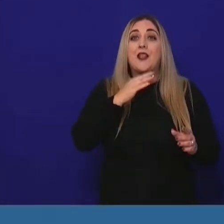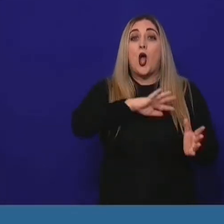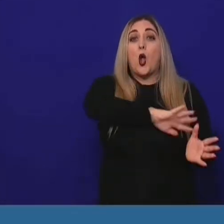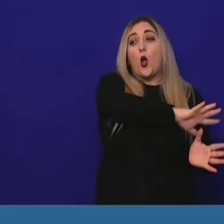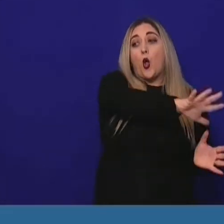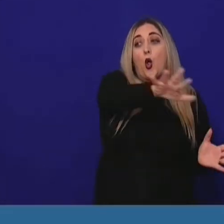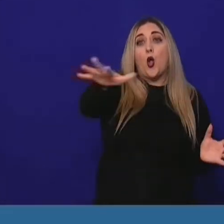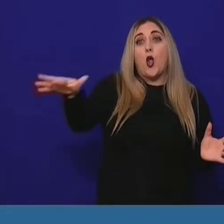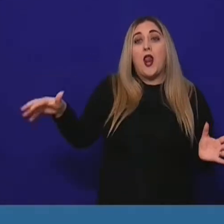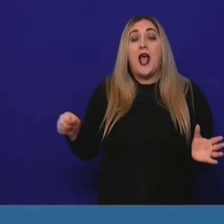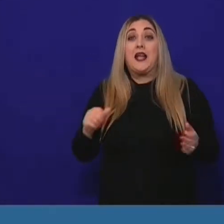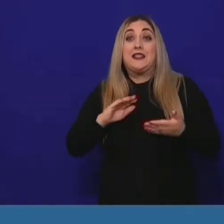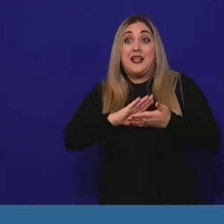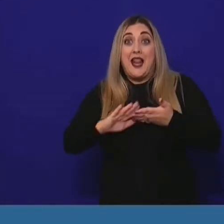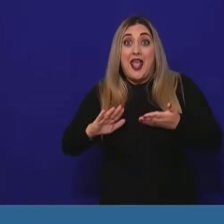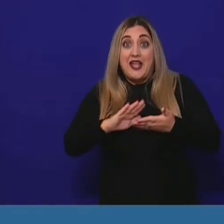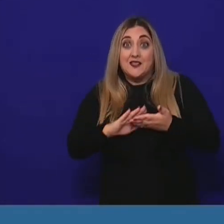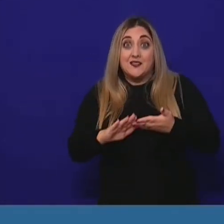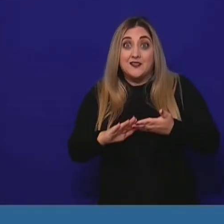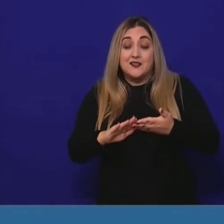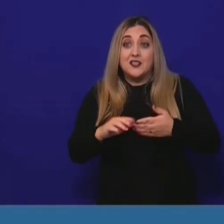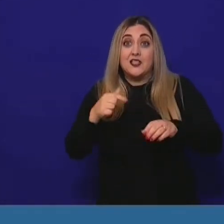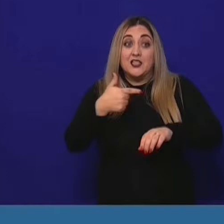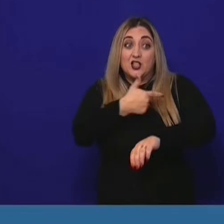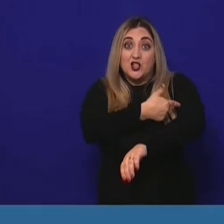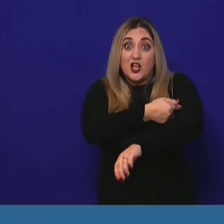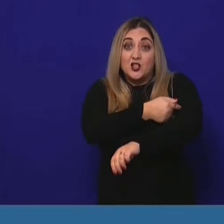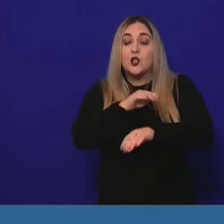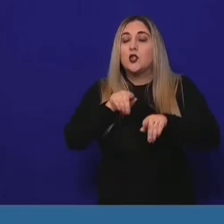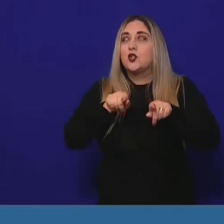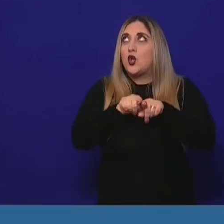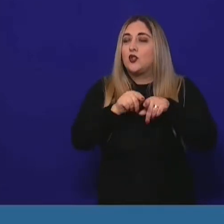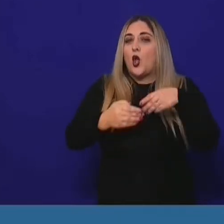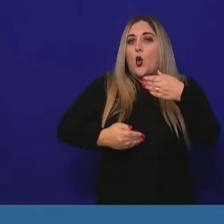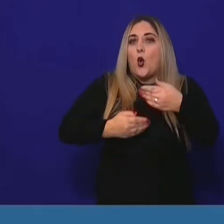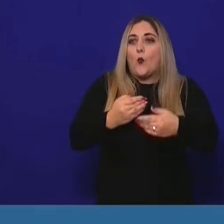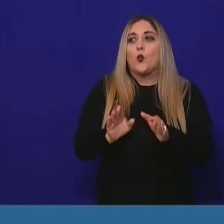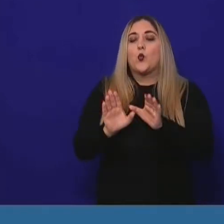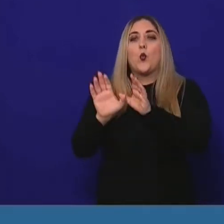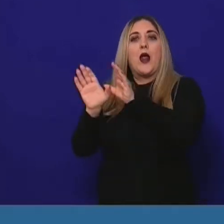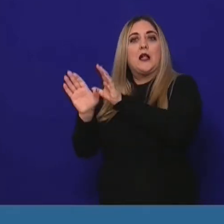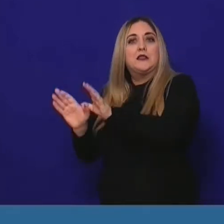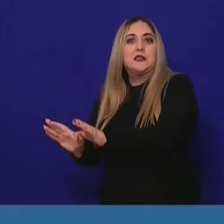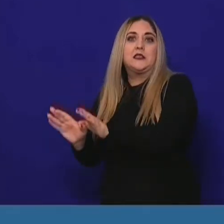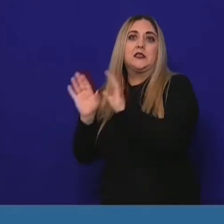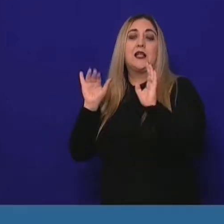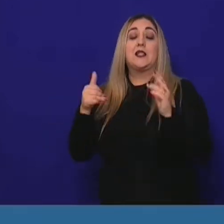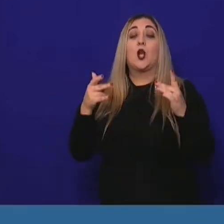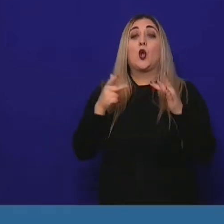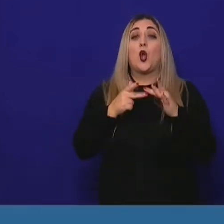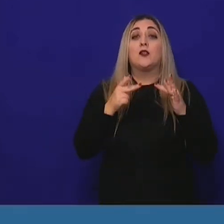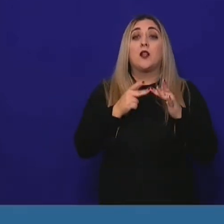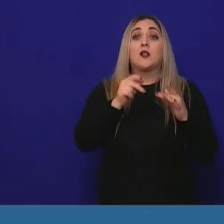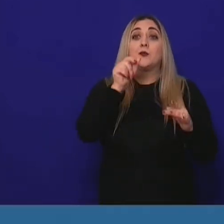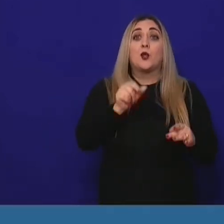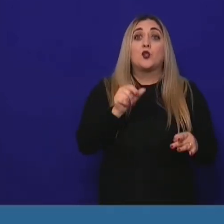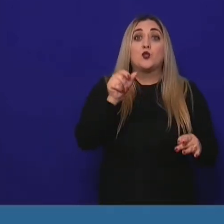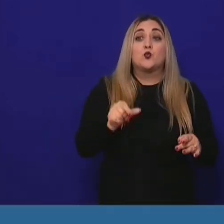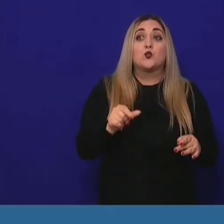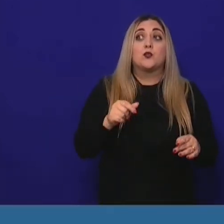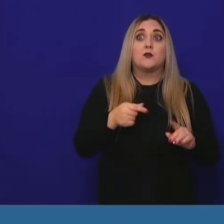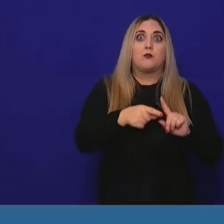mlaqma rridu nibqgħu għaddejjin ukoll bil-mezzi ta' kwarantina għal dawk in-nies li jkunu qegħdin f'kuntatt ma' persuni oħrajn u